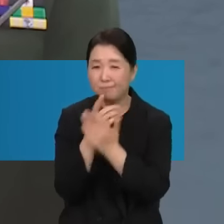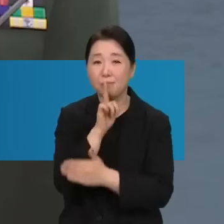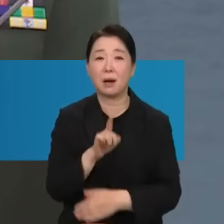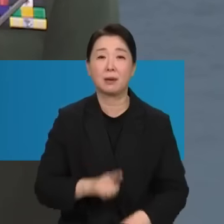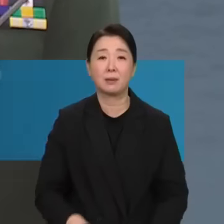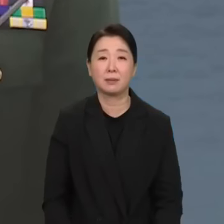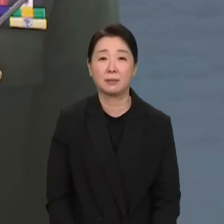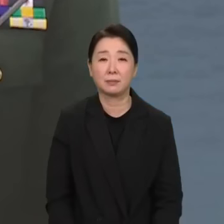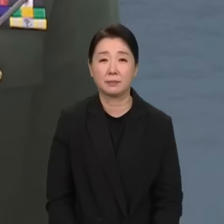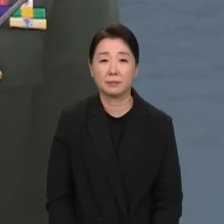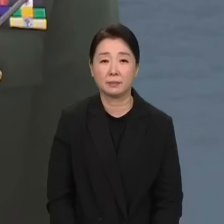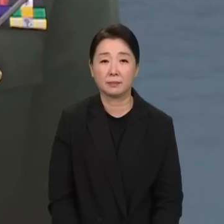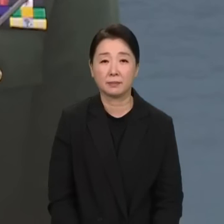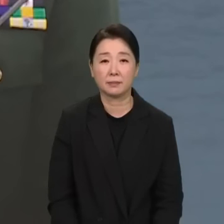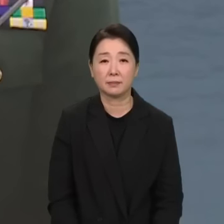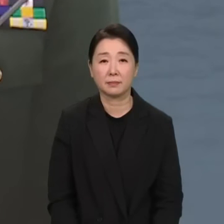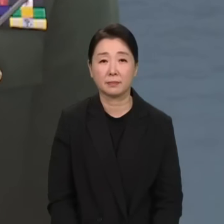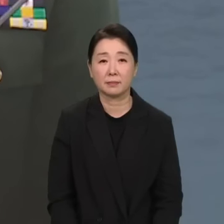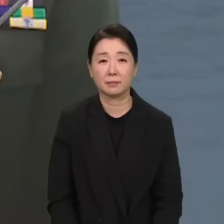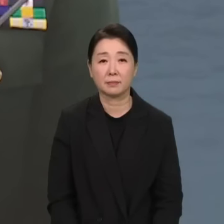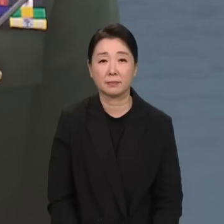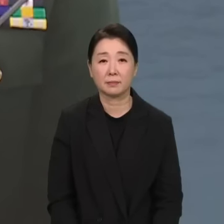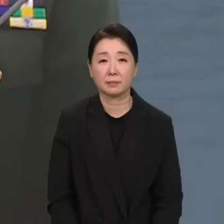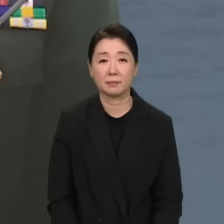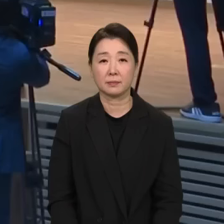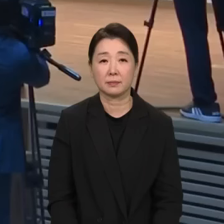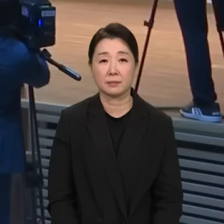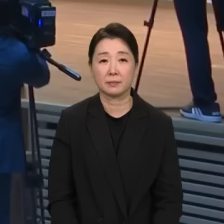겁니다. 이어서 유선희 기자의 단독 보도입니다.